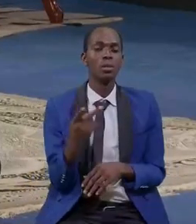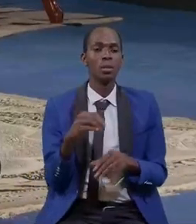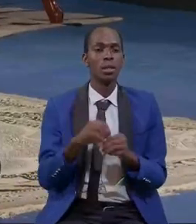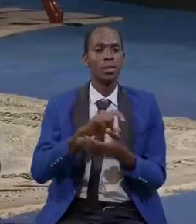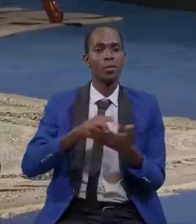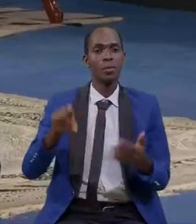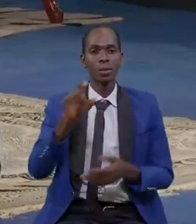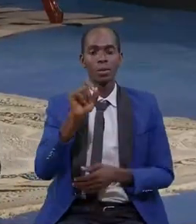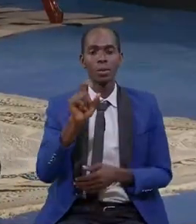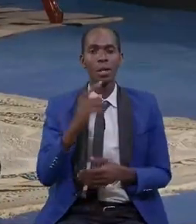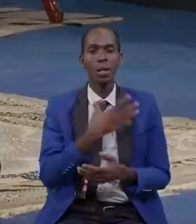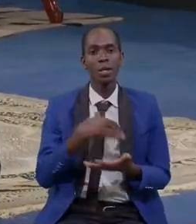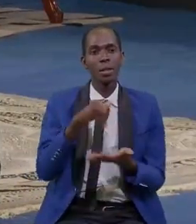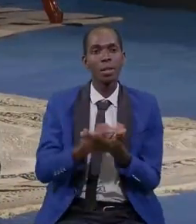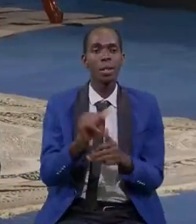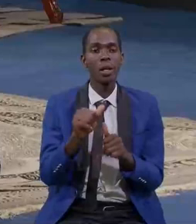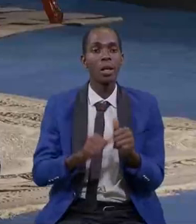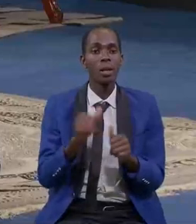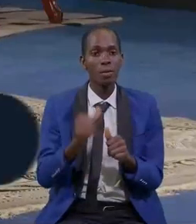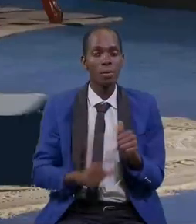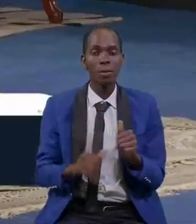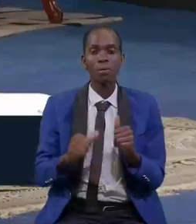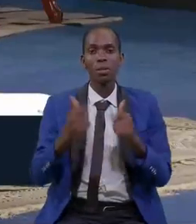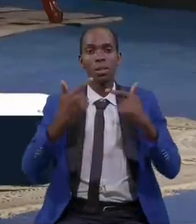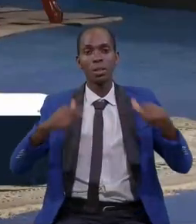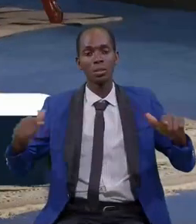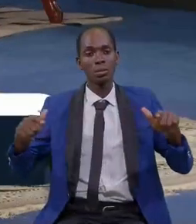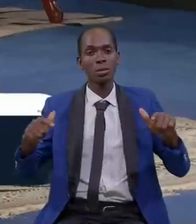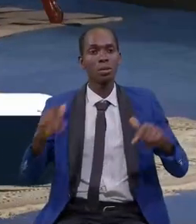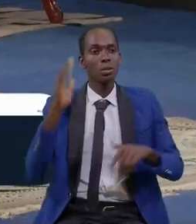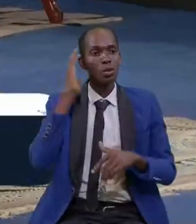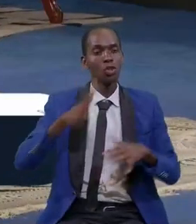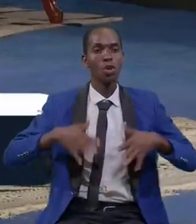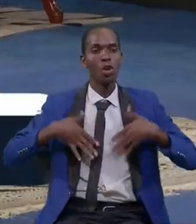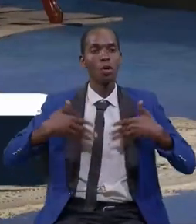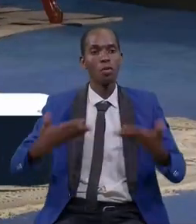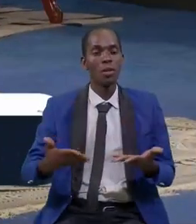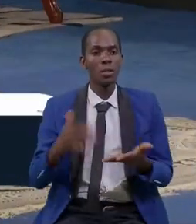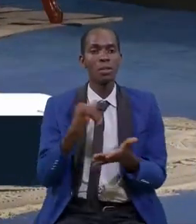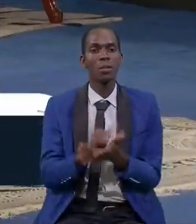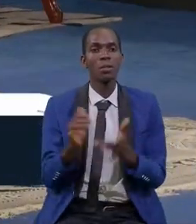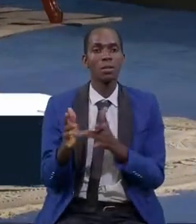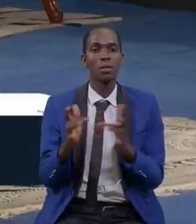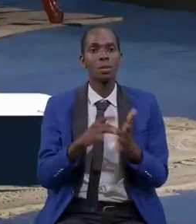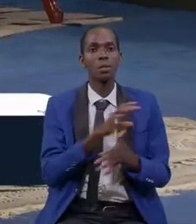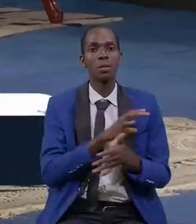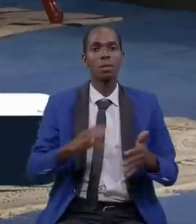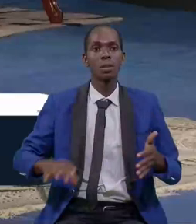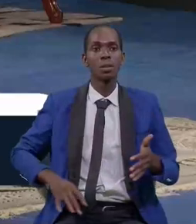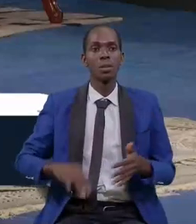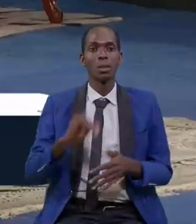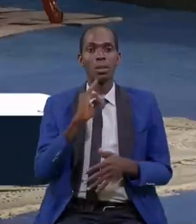Verset 11. Et que toute langue confesse que Jésus-Christ est